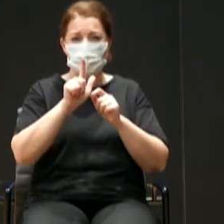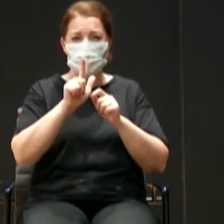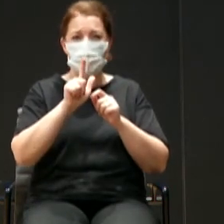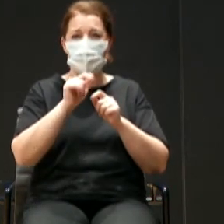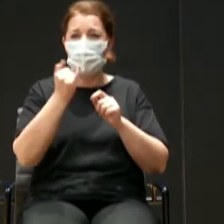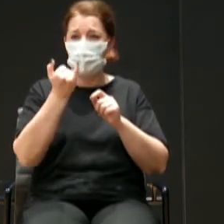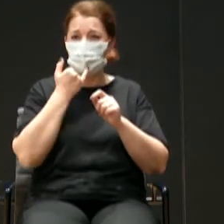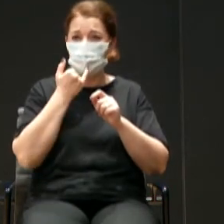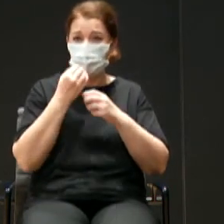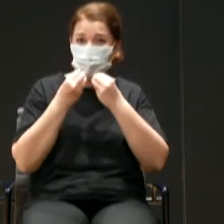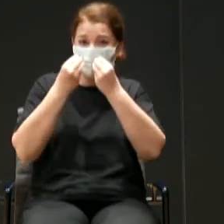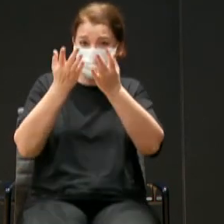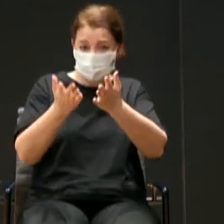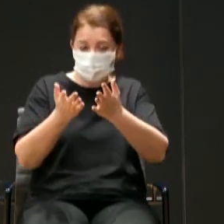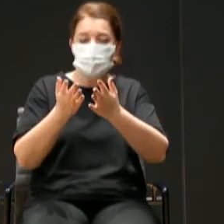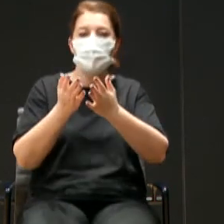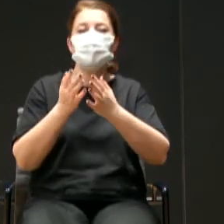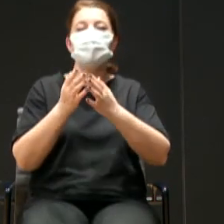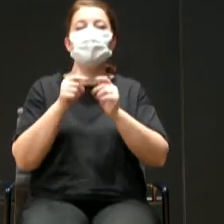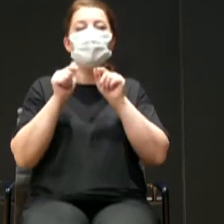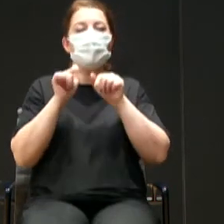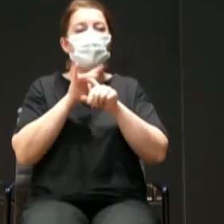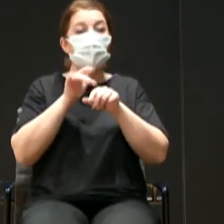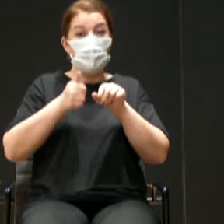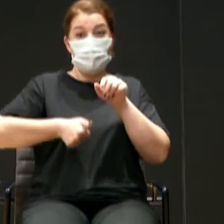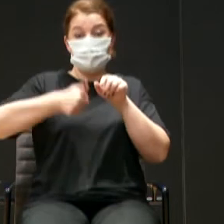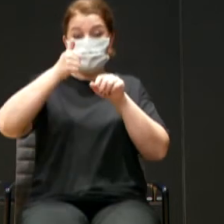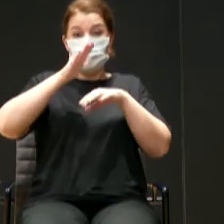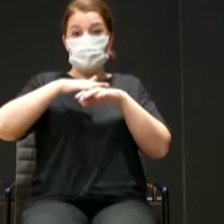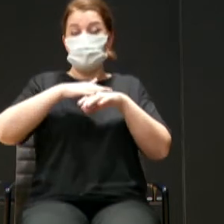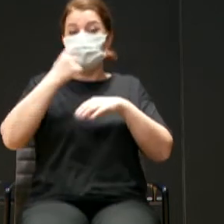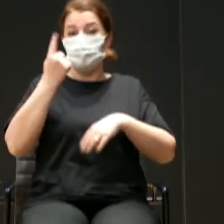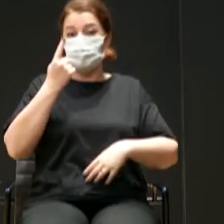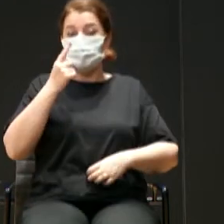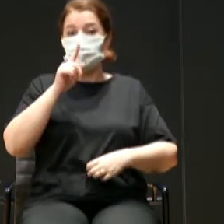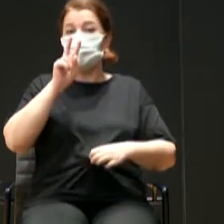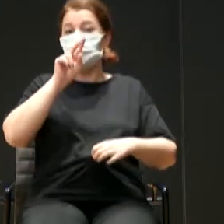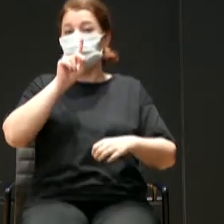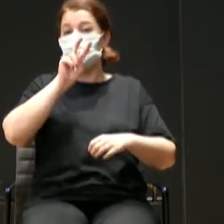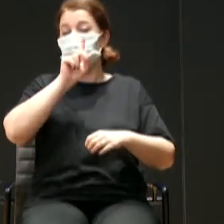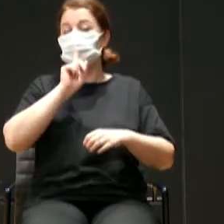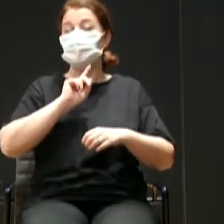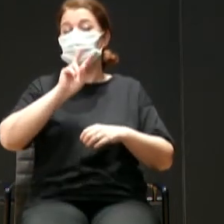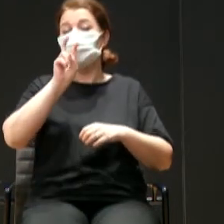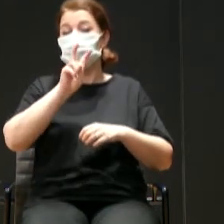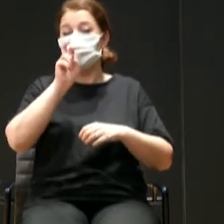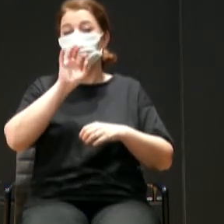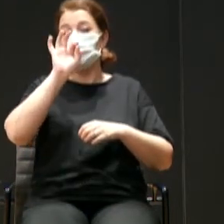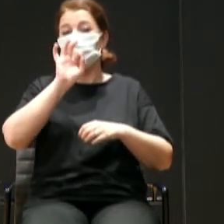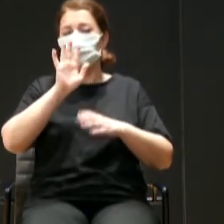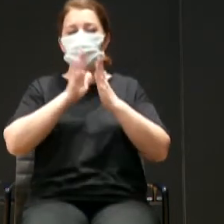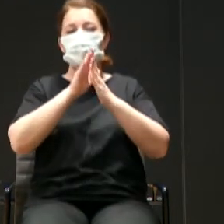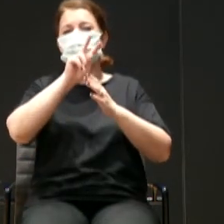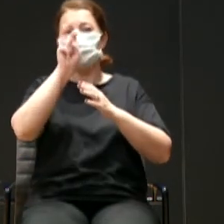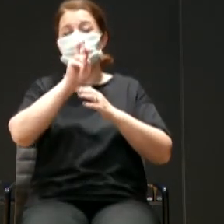peşkeş çekersen bu ülkede başbakanlık yapmış birinin 28 milyar doları Hollanda Bankası'nda